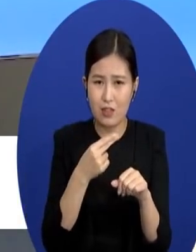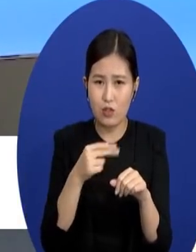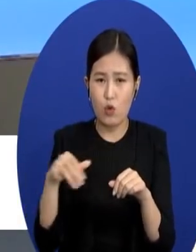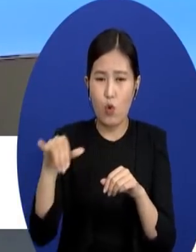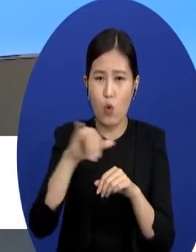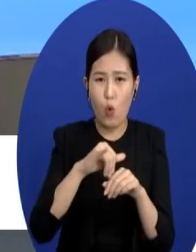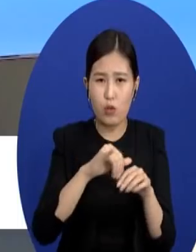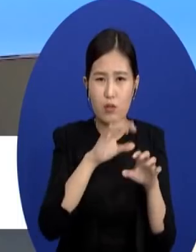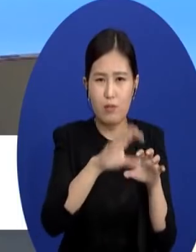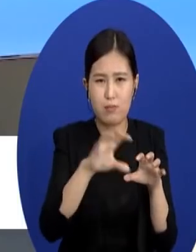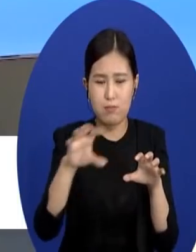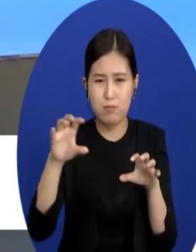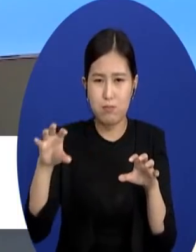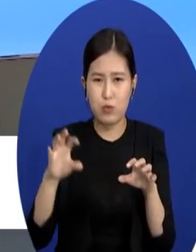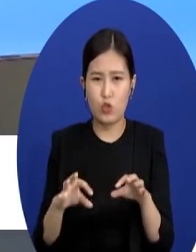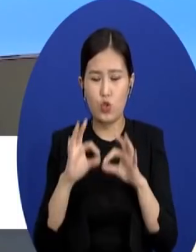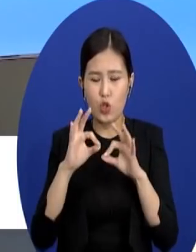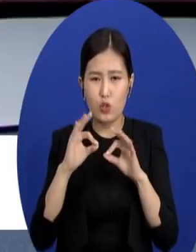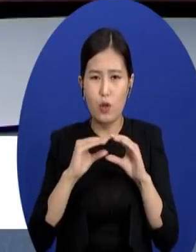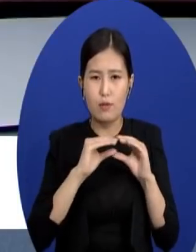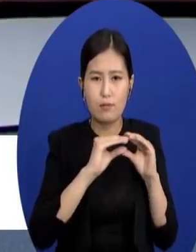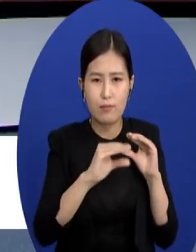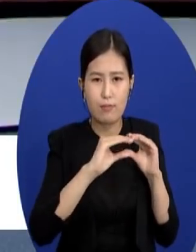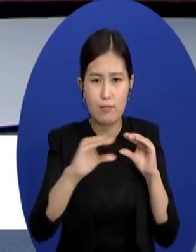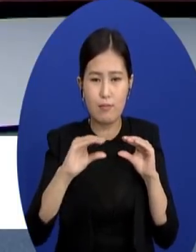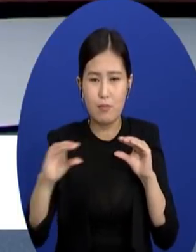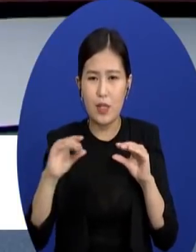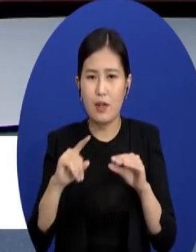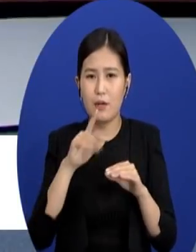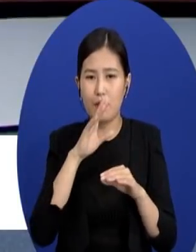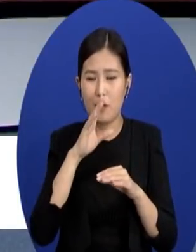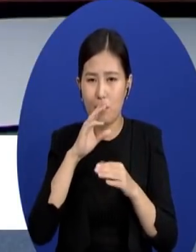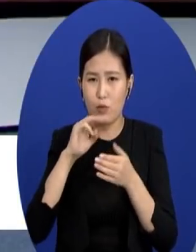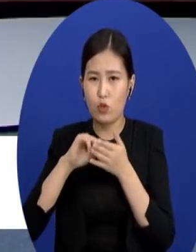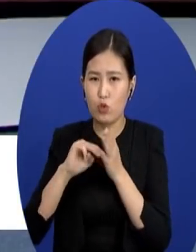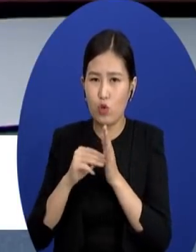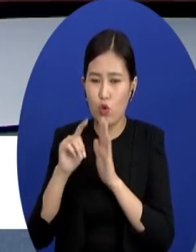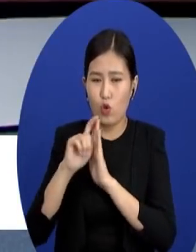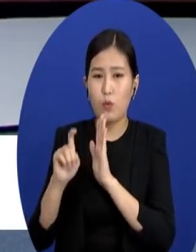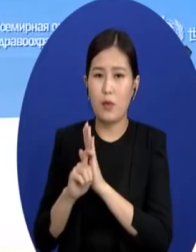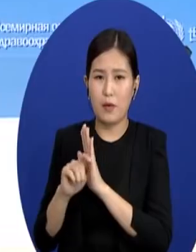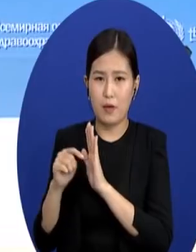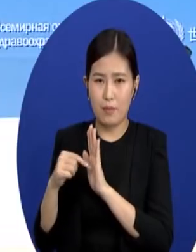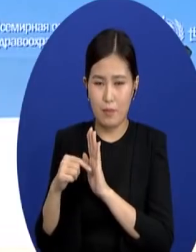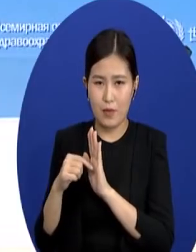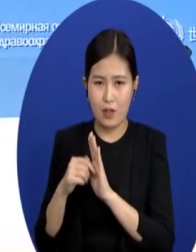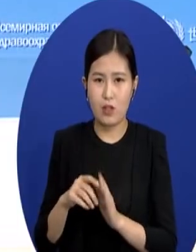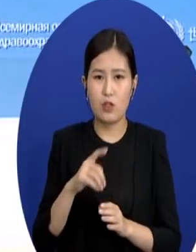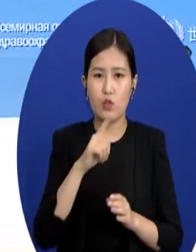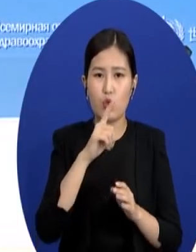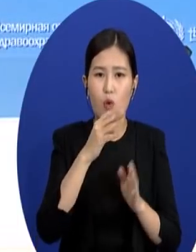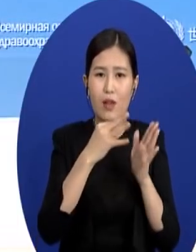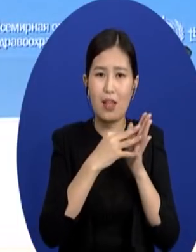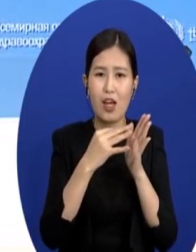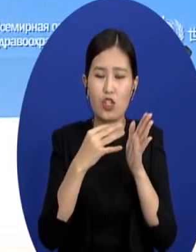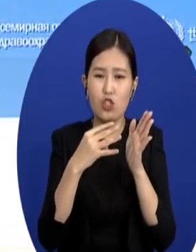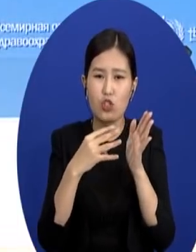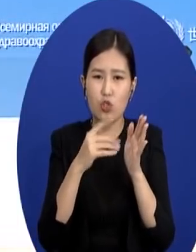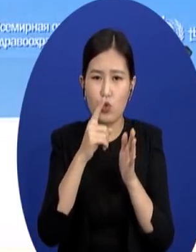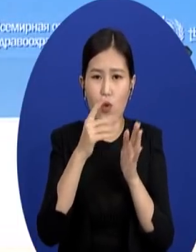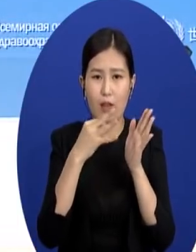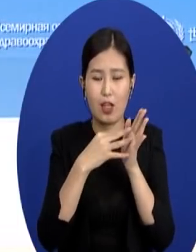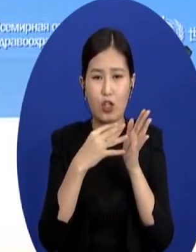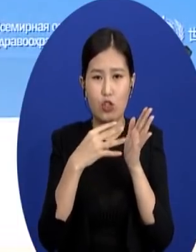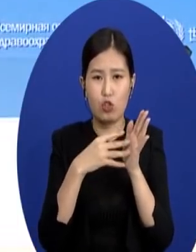хуваарлах зорилготой COVAX хөтөлбөрийг дэмжиж ажиллаж байгаа. За уг хөтөлбөрт одоогоор дэлхийн 189 улс орн нэгдэж вакцин